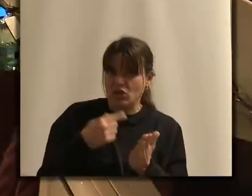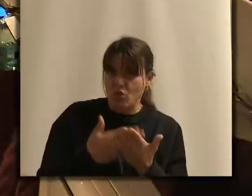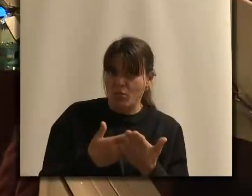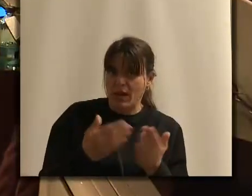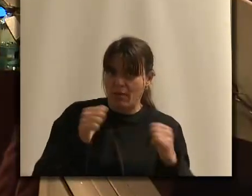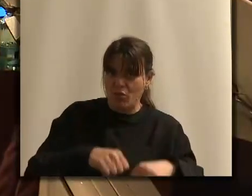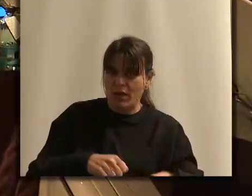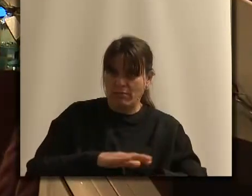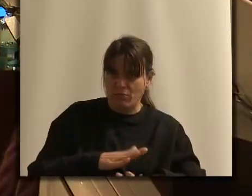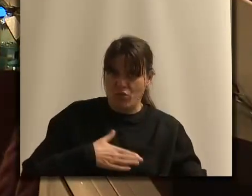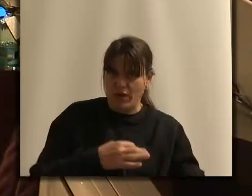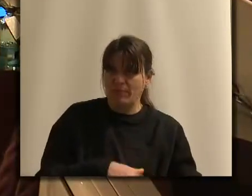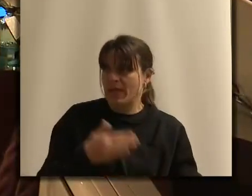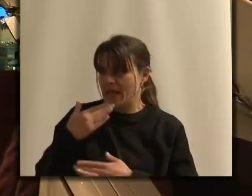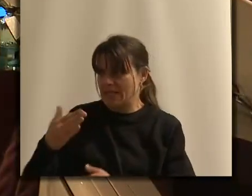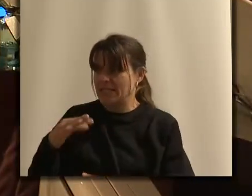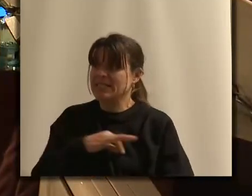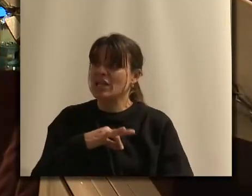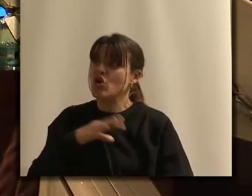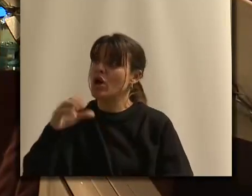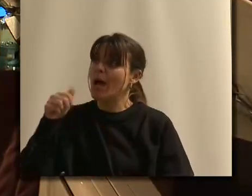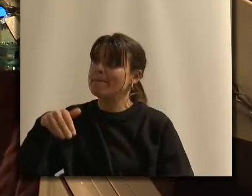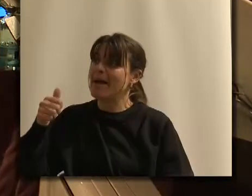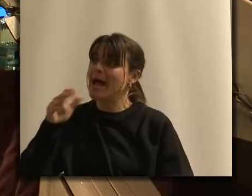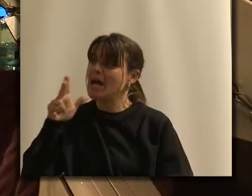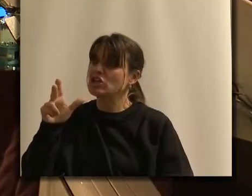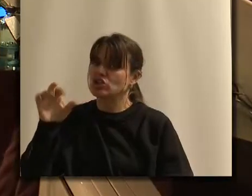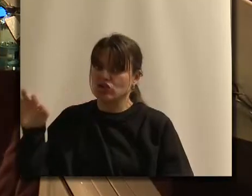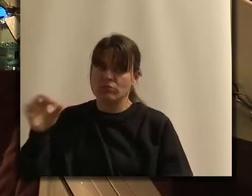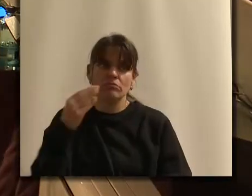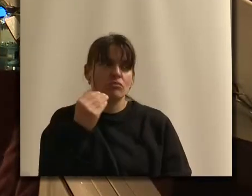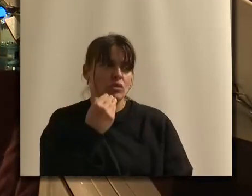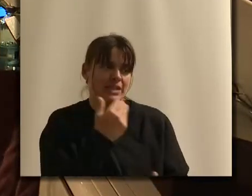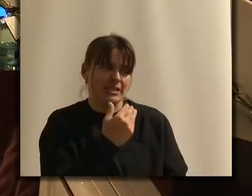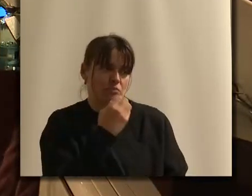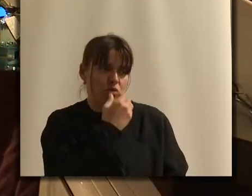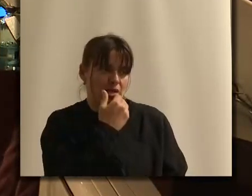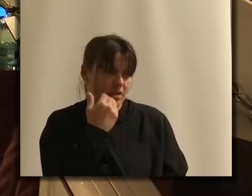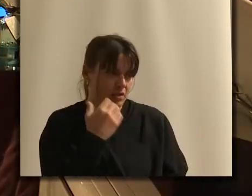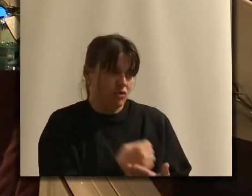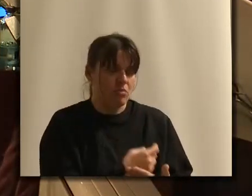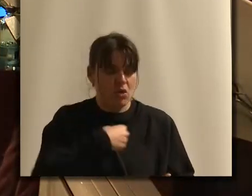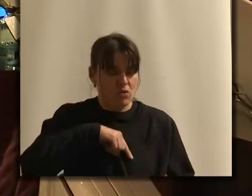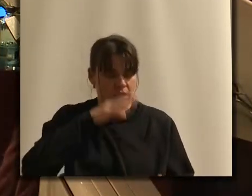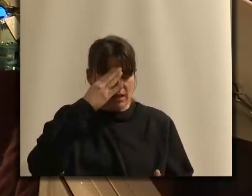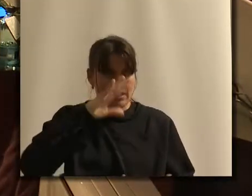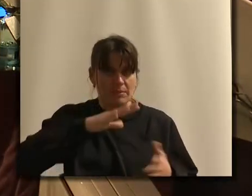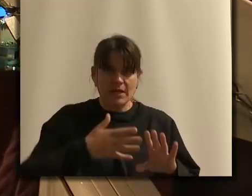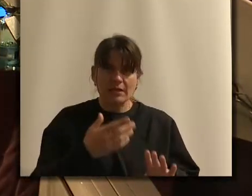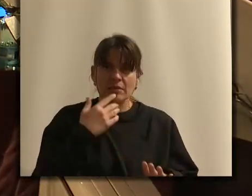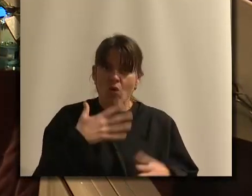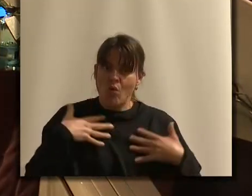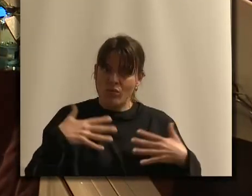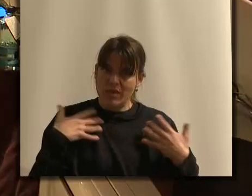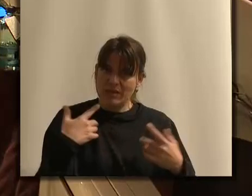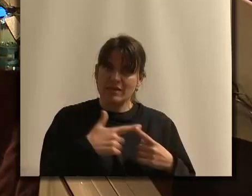gràcies. Senyor Camacho. Moltes gràcies i bona tarda a tothom. Bé, des de Capgirem Vic estem contentes que les al·legacions presentades